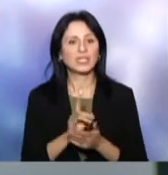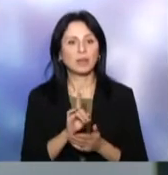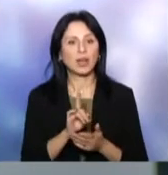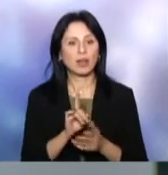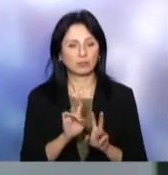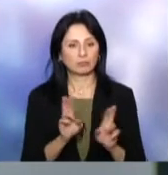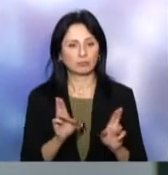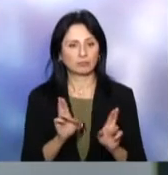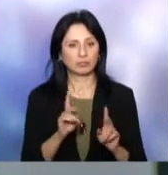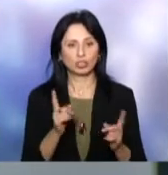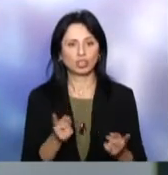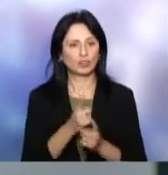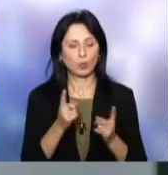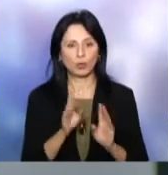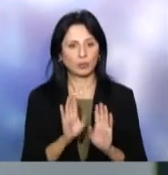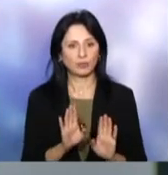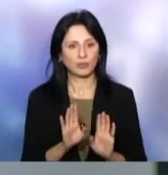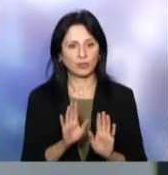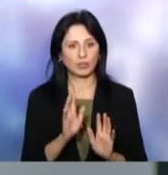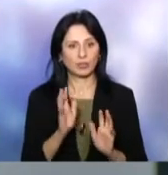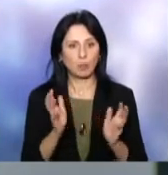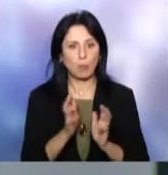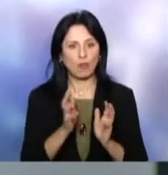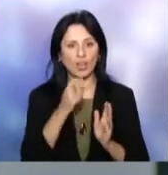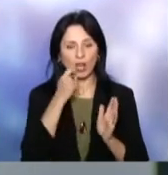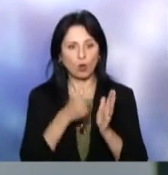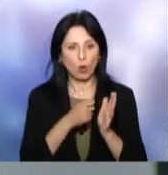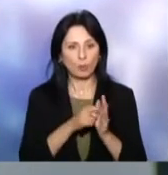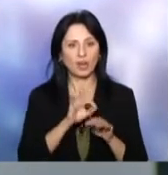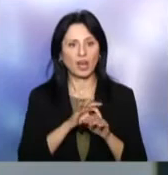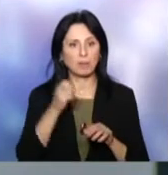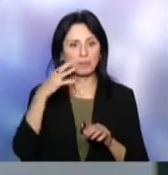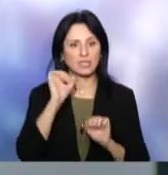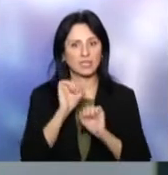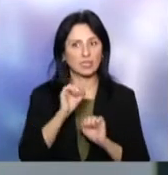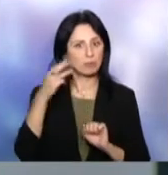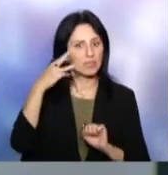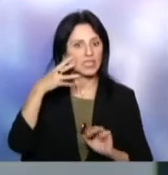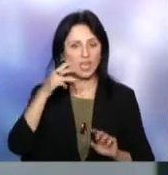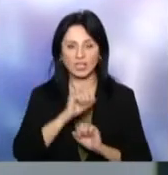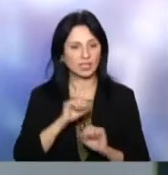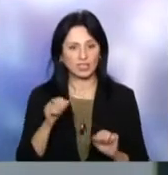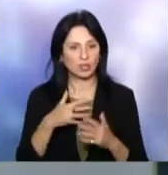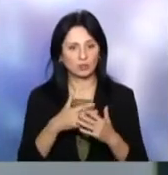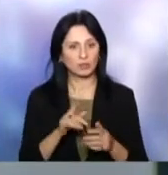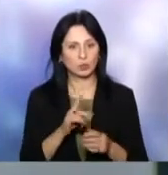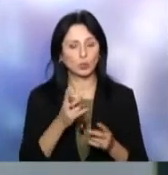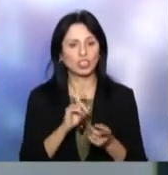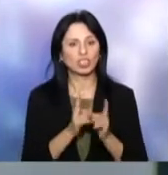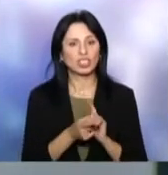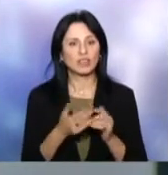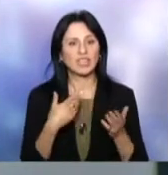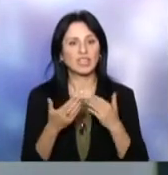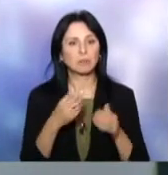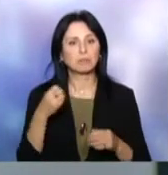რასაკურველია, ჩვეულებრივი მოვლილი, დატანიანებული კანი, მზესგან მორიდებული. ზოგადად უნდა შეიცვალოს ჩვენი